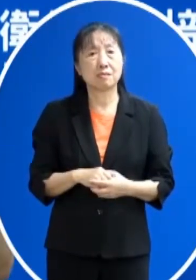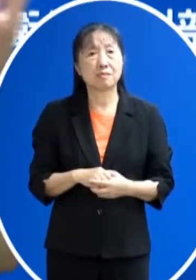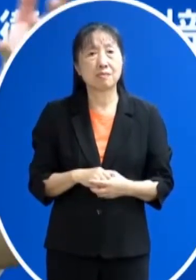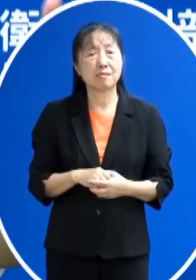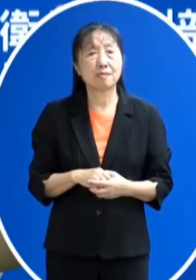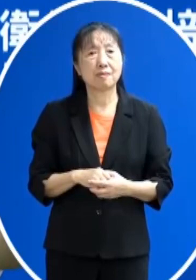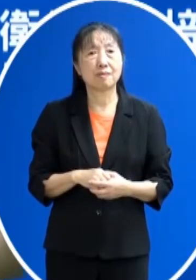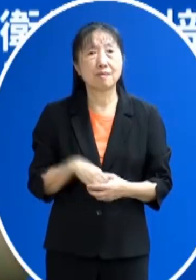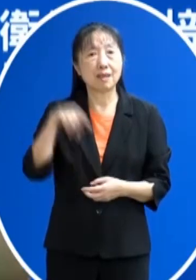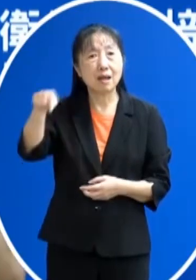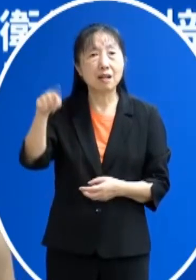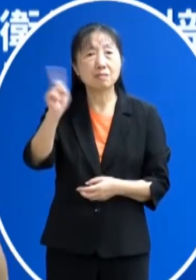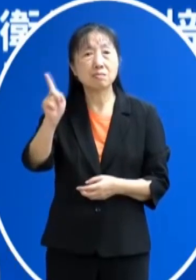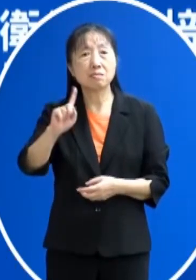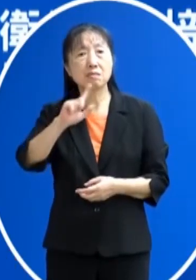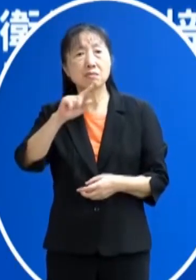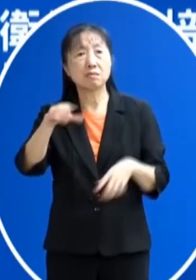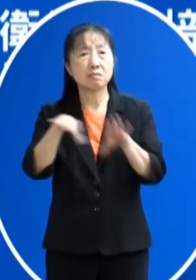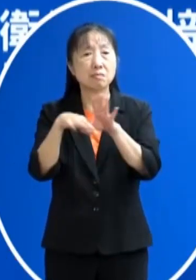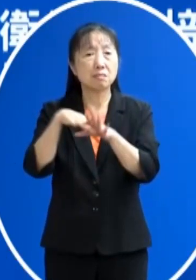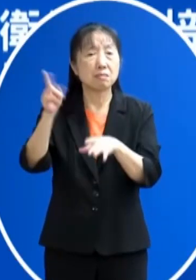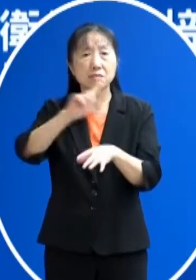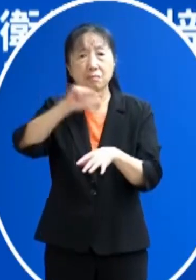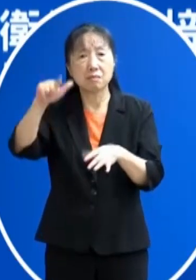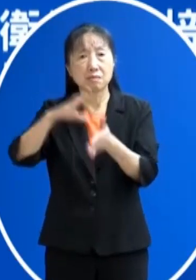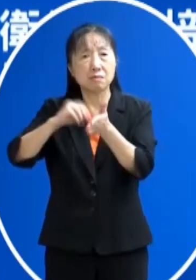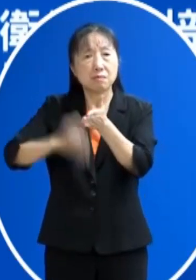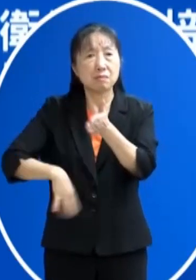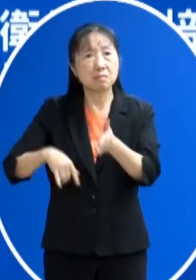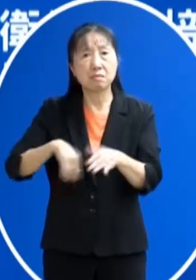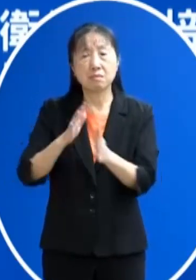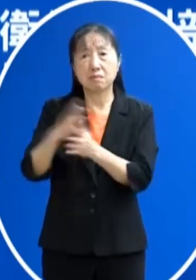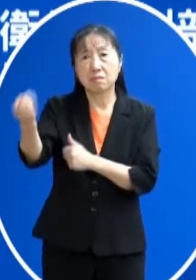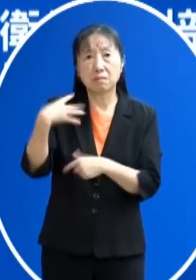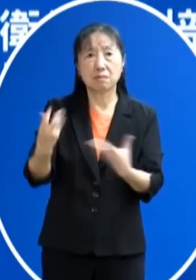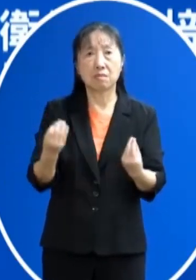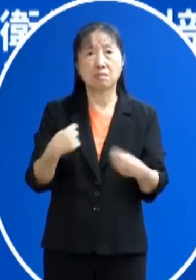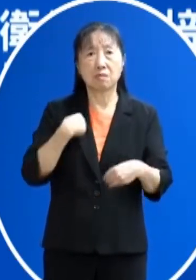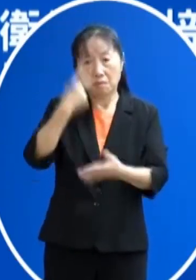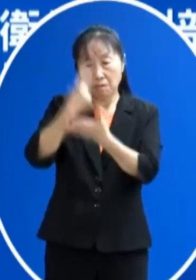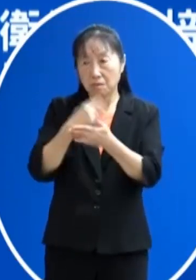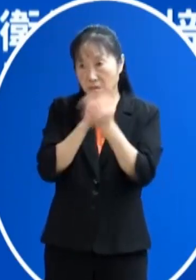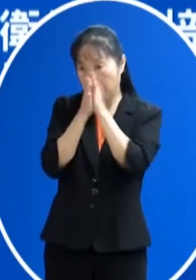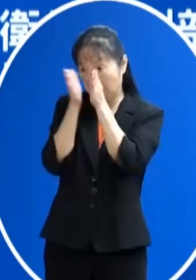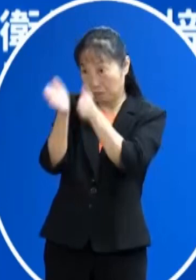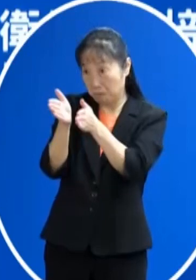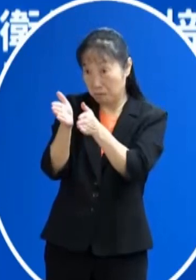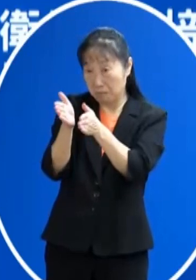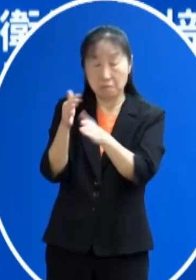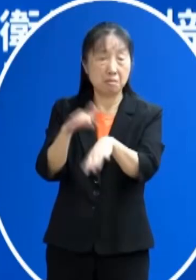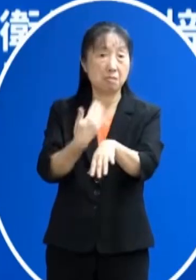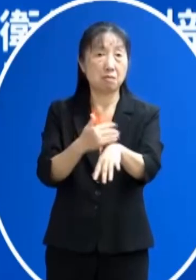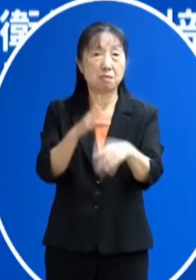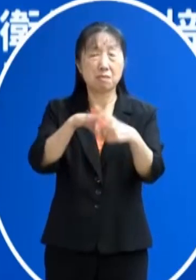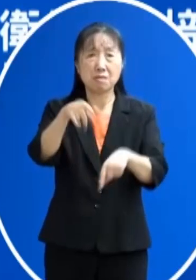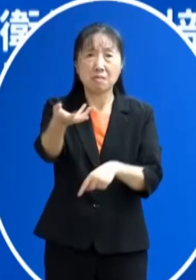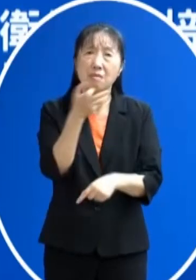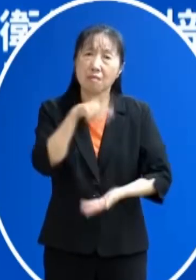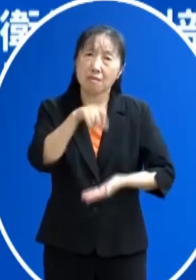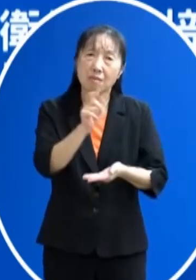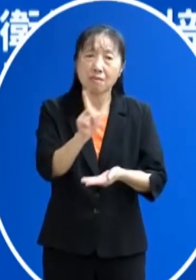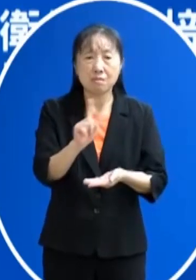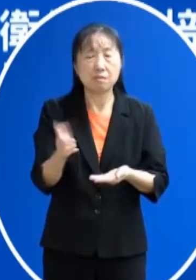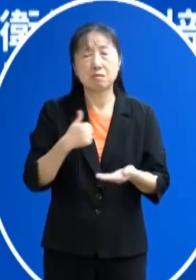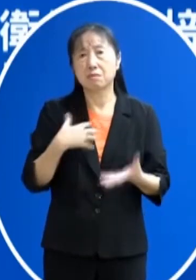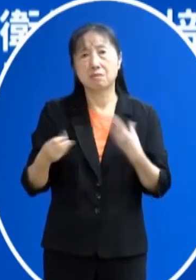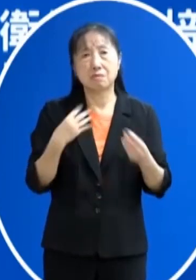他东西下架也没有跟我们讲，我们也不会天天盯着他的事情，所以我也不确定说你刚刚所讲这件事情到底是什